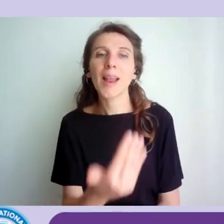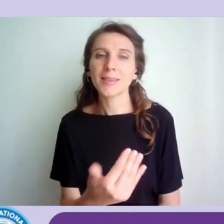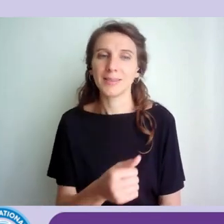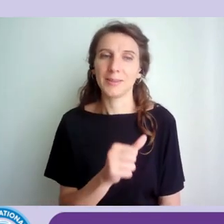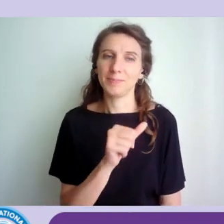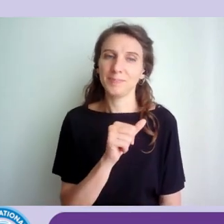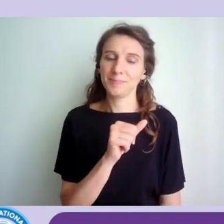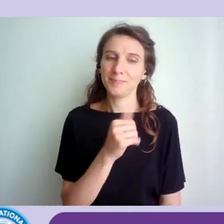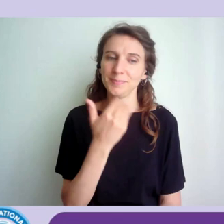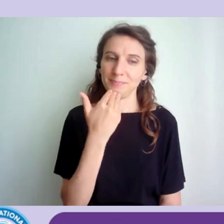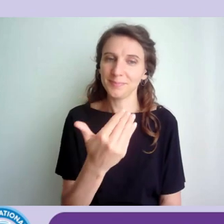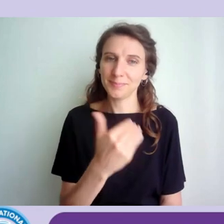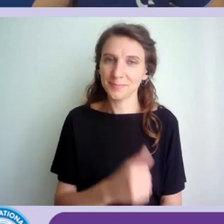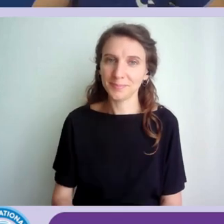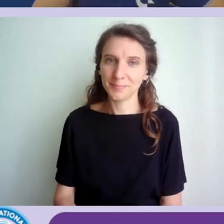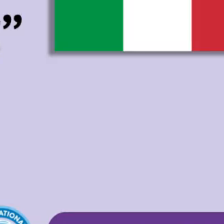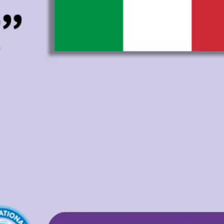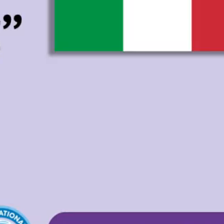K